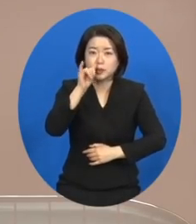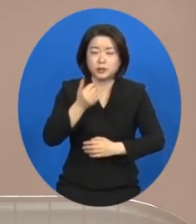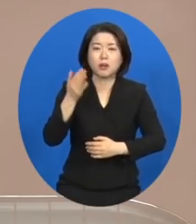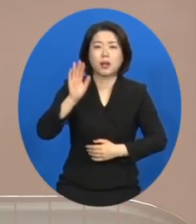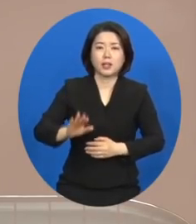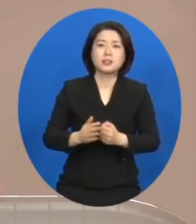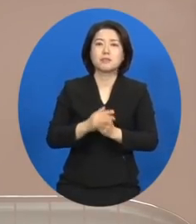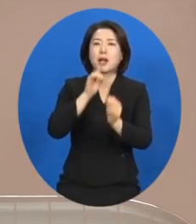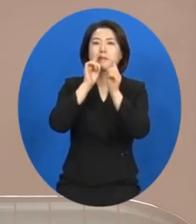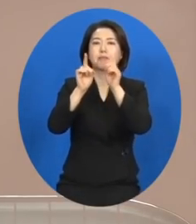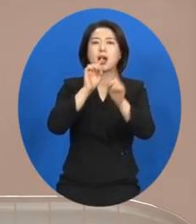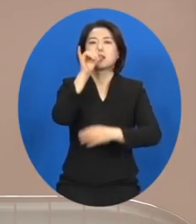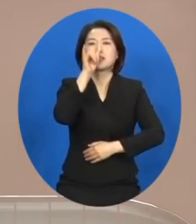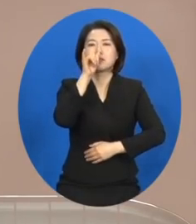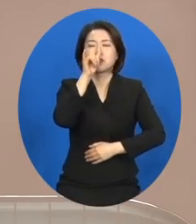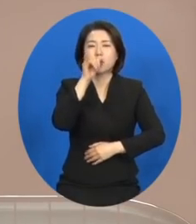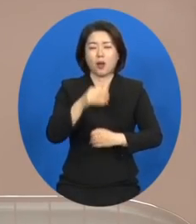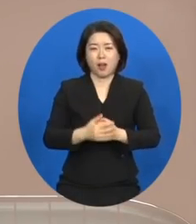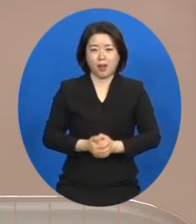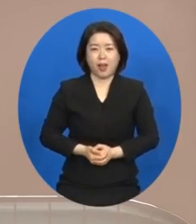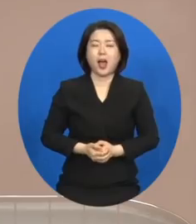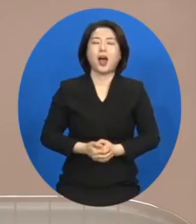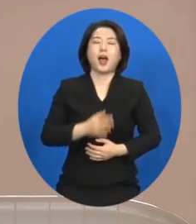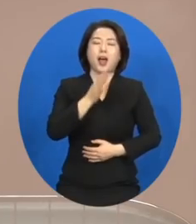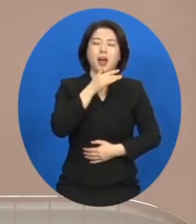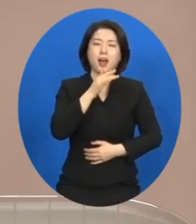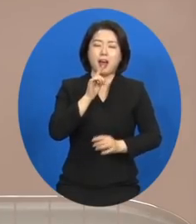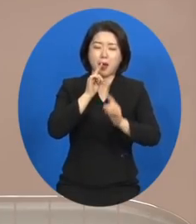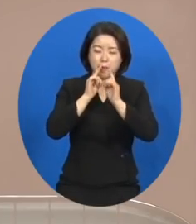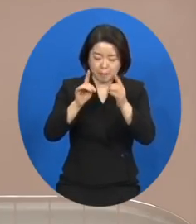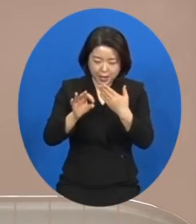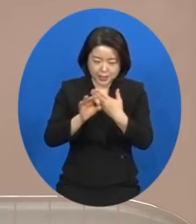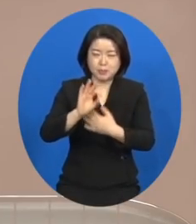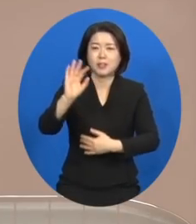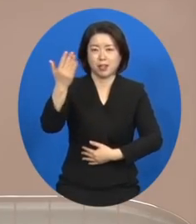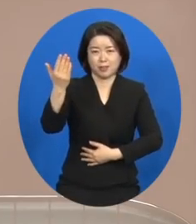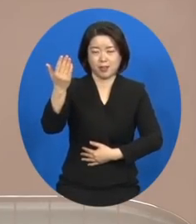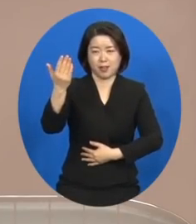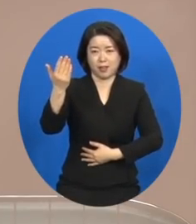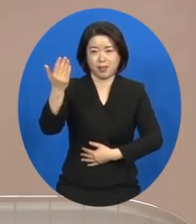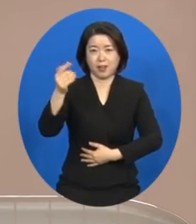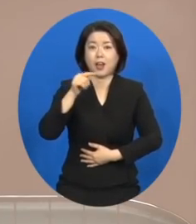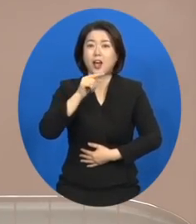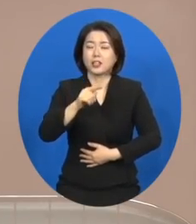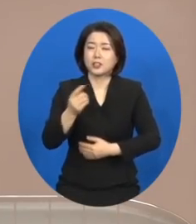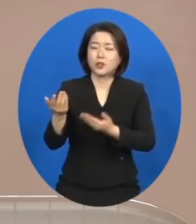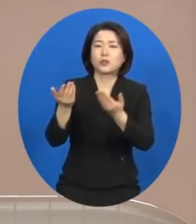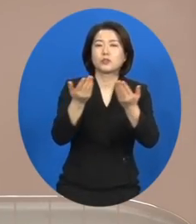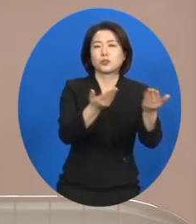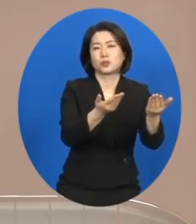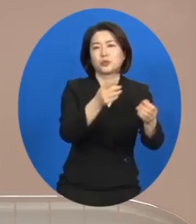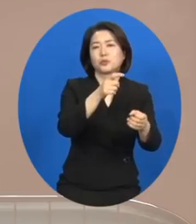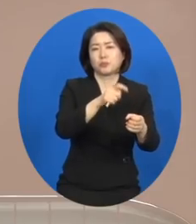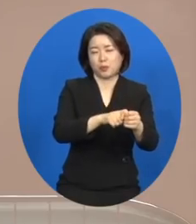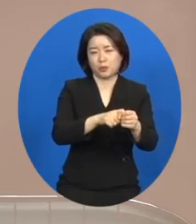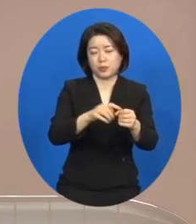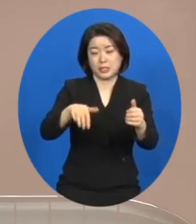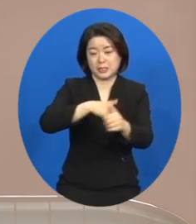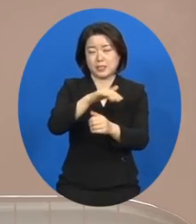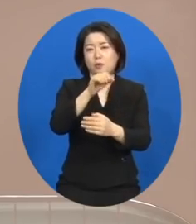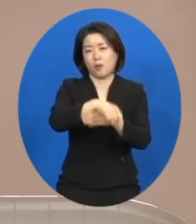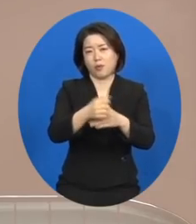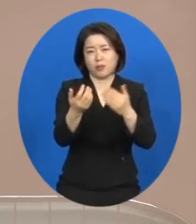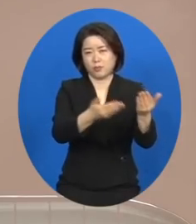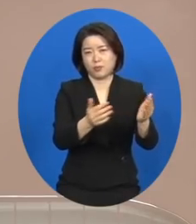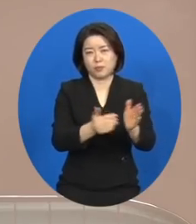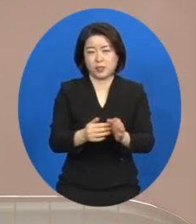말씀이 있잖아요. 그러면 말씀이면 이제는 됐다라고 하는 그것을 주기 위해서 이 상황을 허락하신 것입니다.